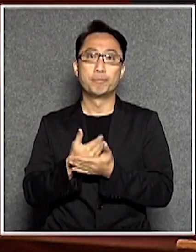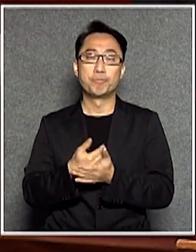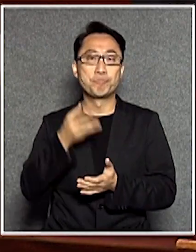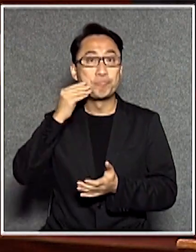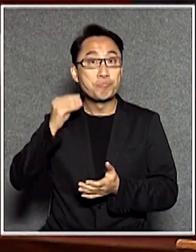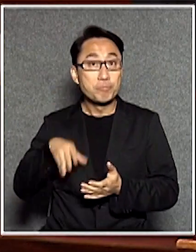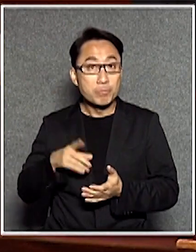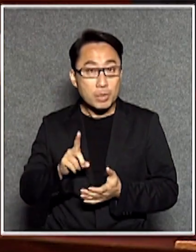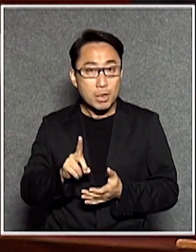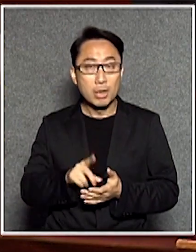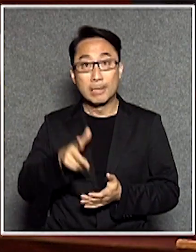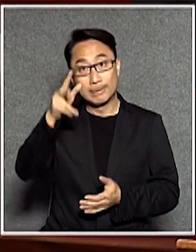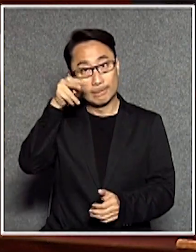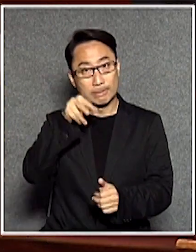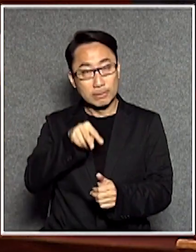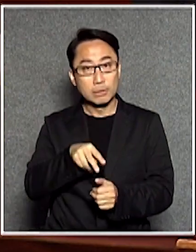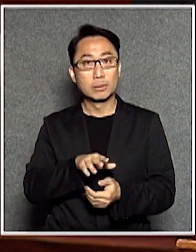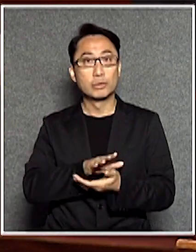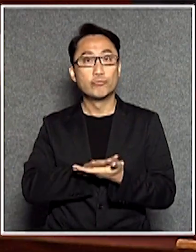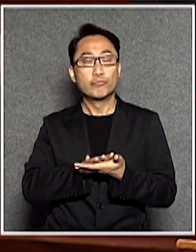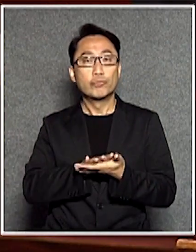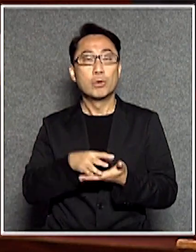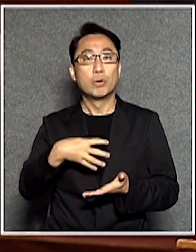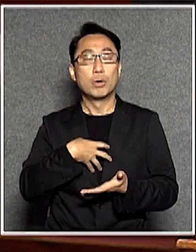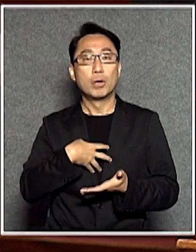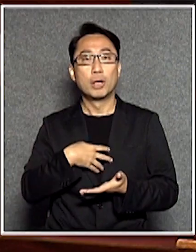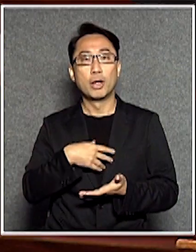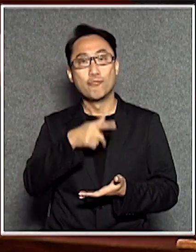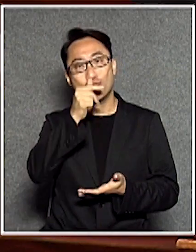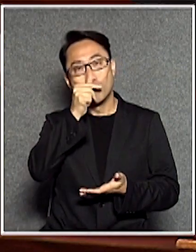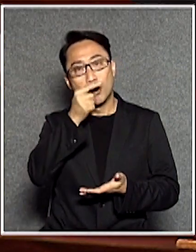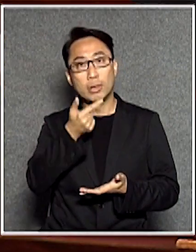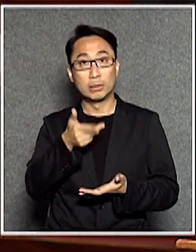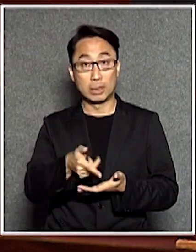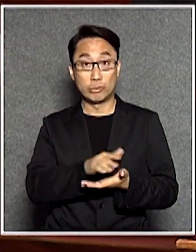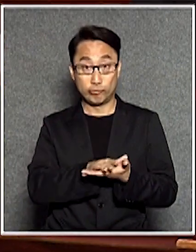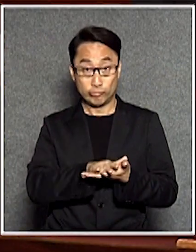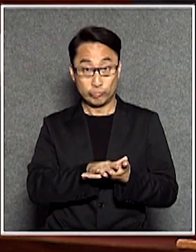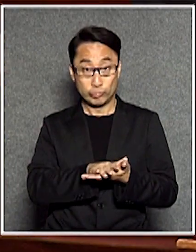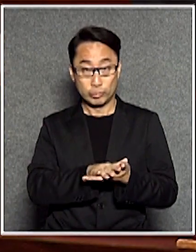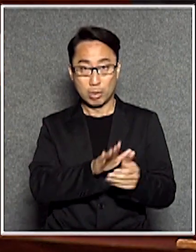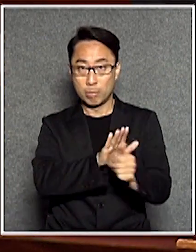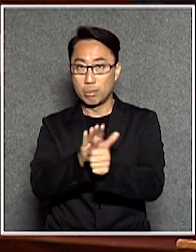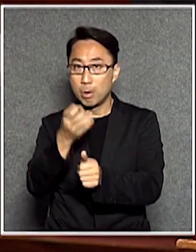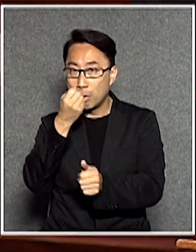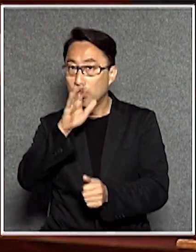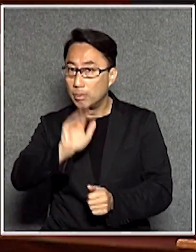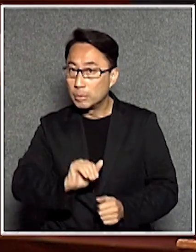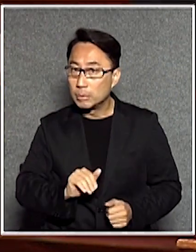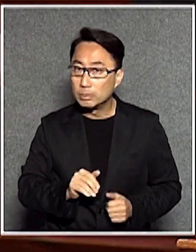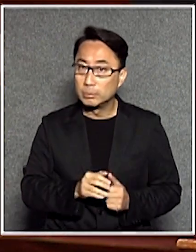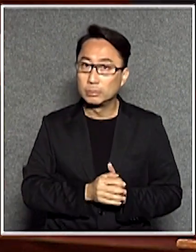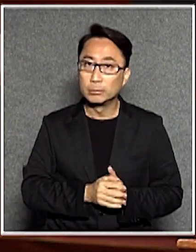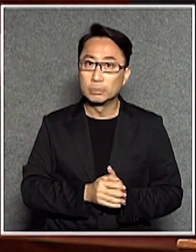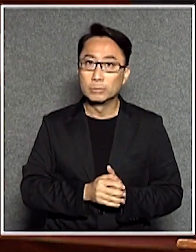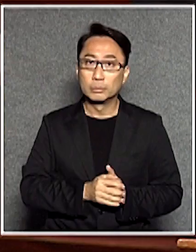可能你們覺得很過癮，但是這些事件對香港有益嗎？我們做了